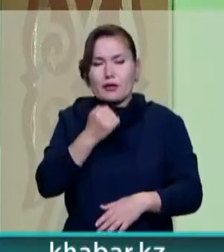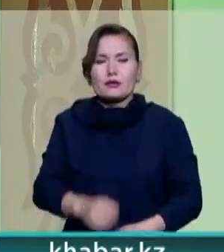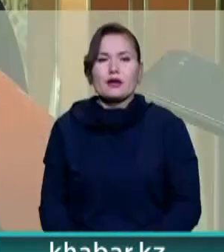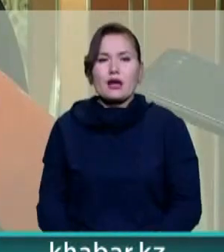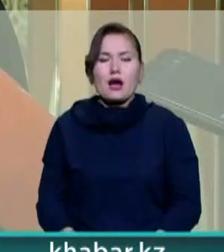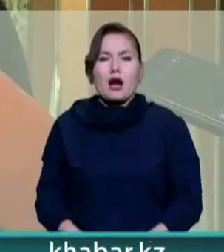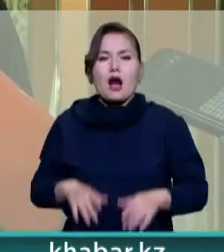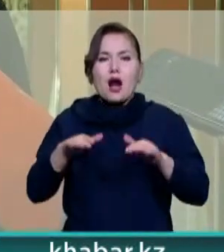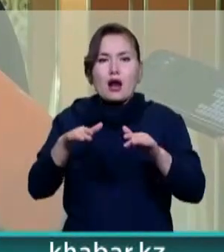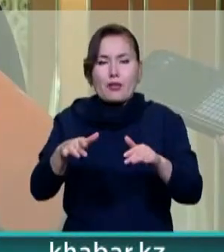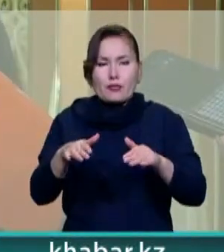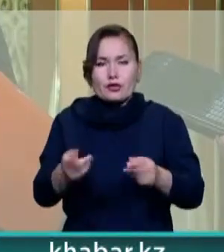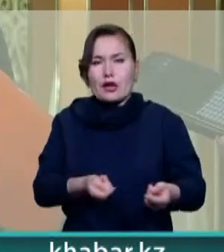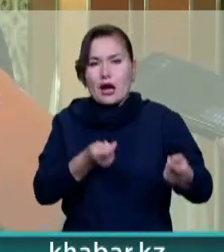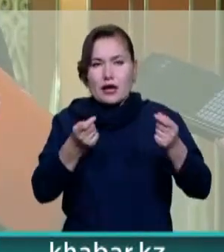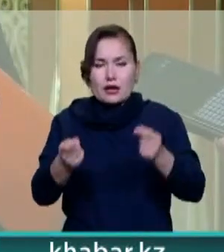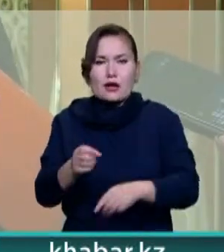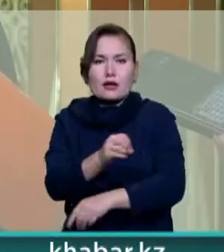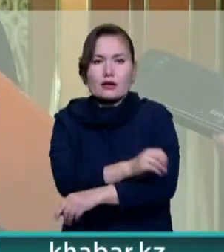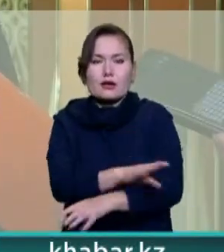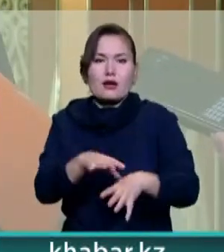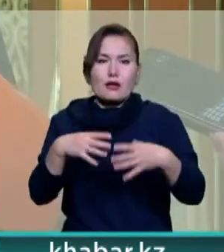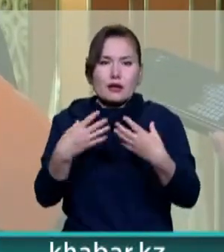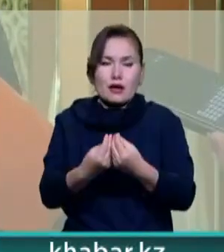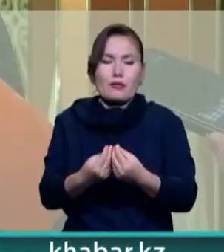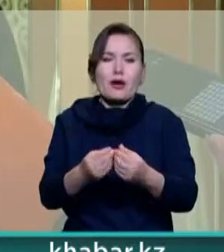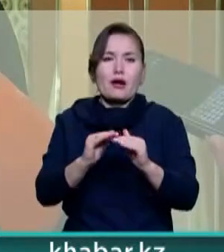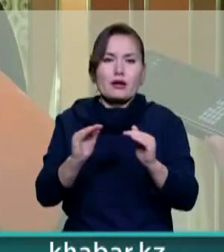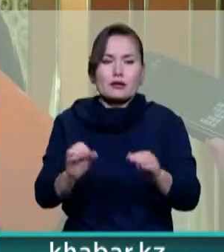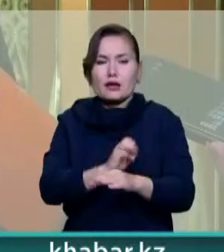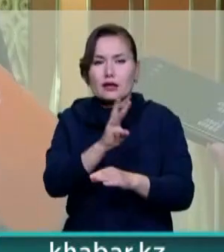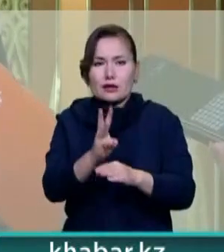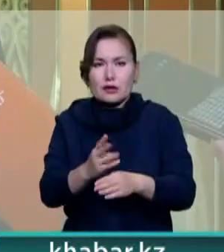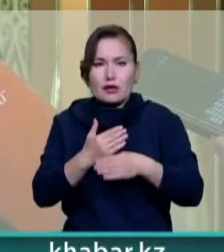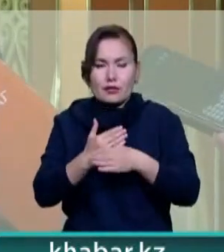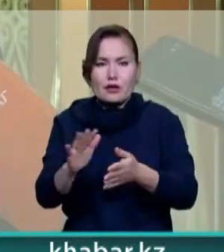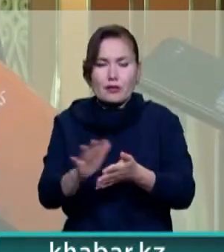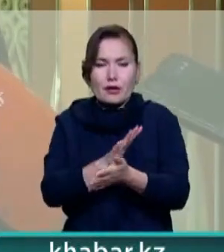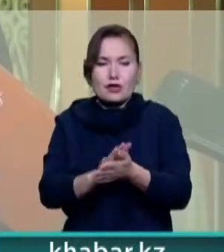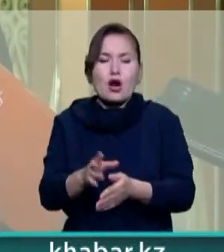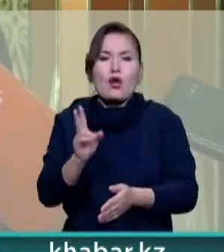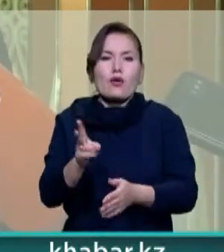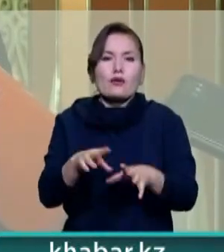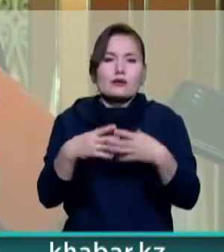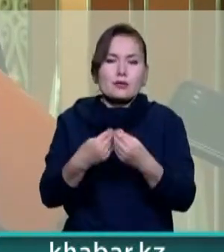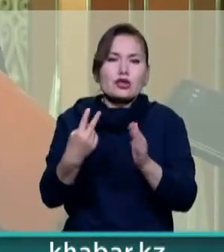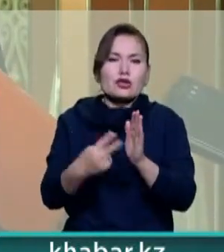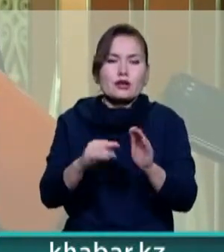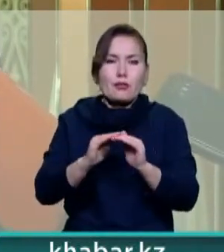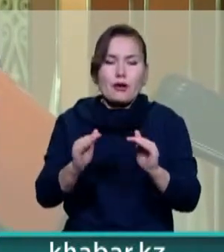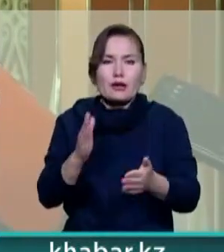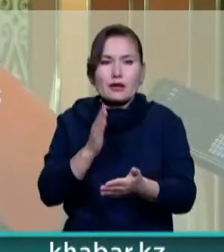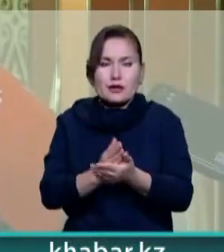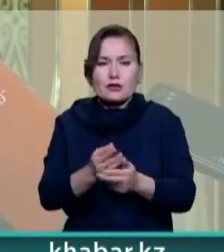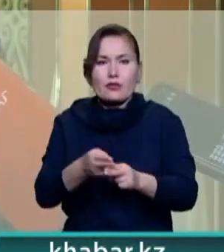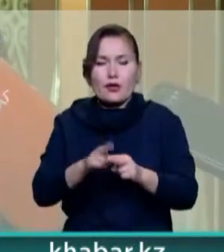компьютерлар келеді, сонда жағдай туғатса, мысалы, жеті бала бар отбасылар, мысалы, тек қана бір ноутбукпен,